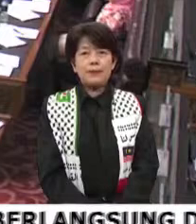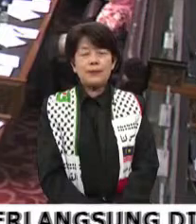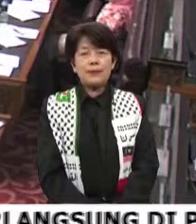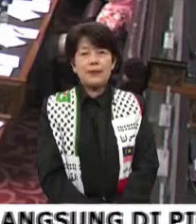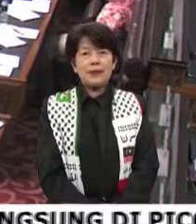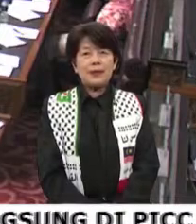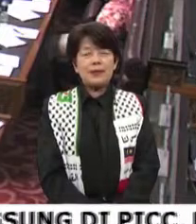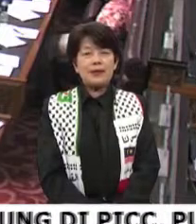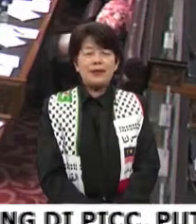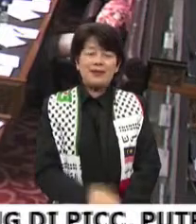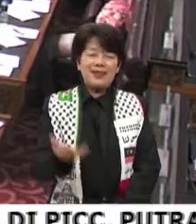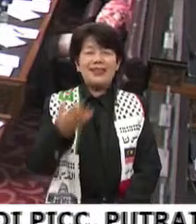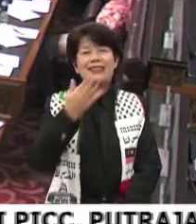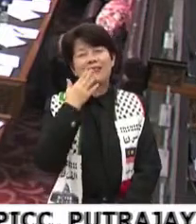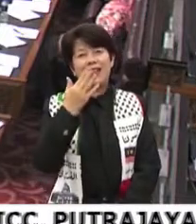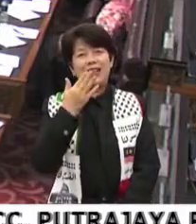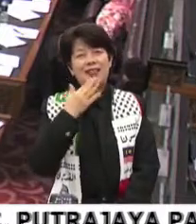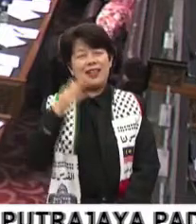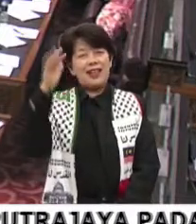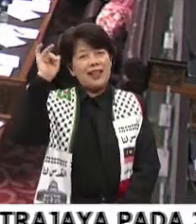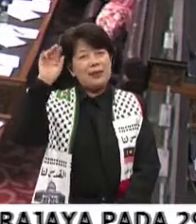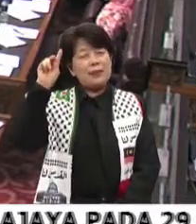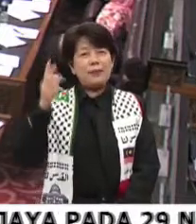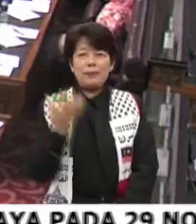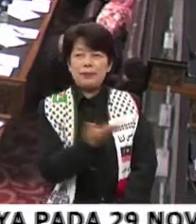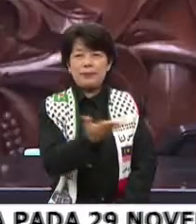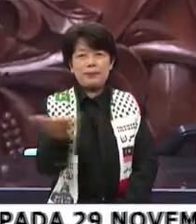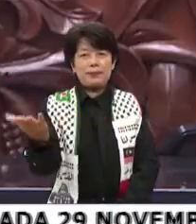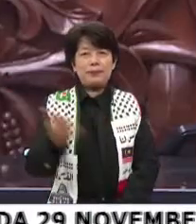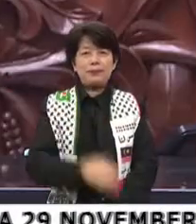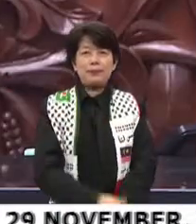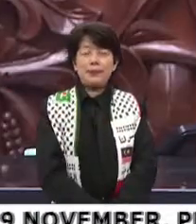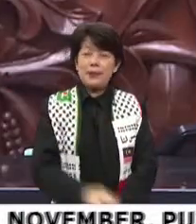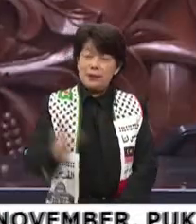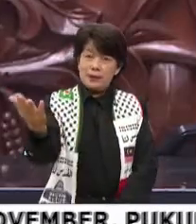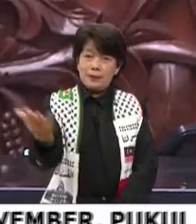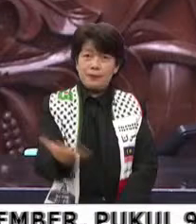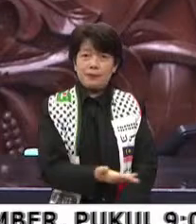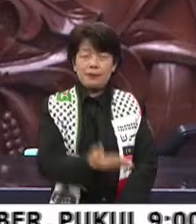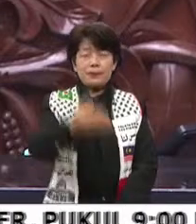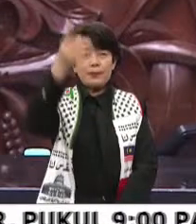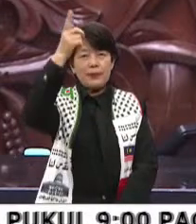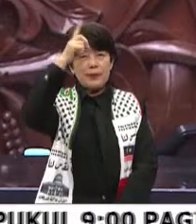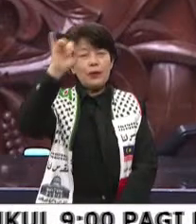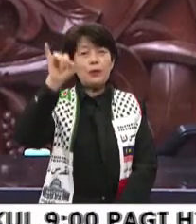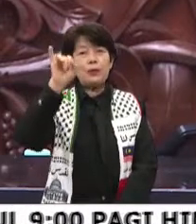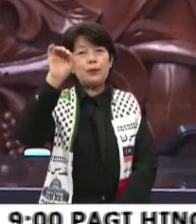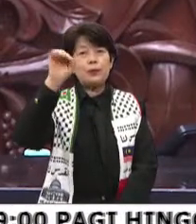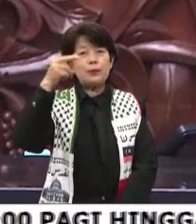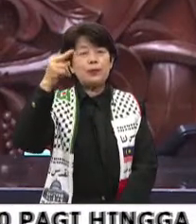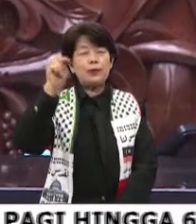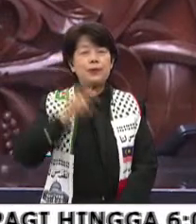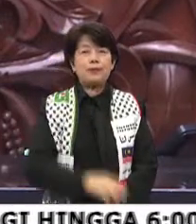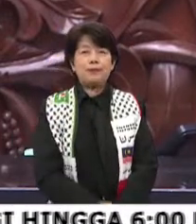Tuan Terima kasih yang berhormat saya jemput sekarang yang berhormat dat John